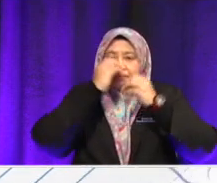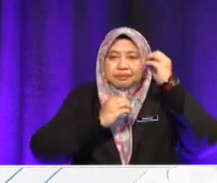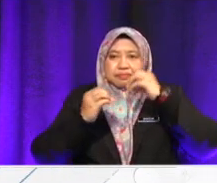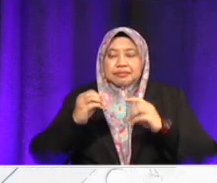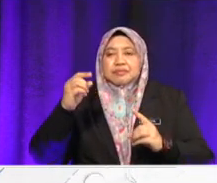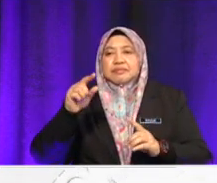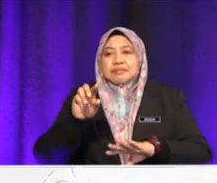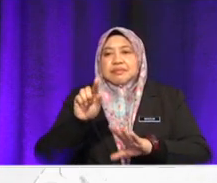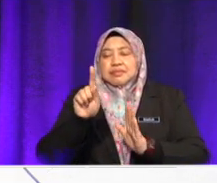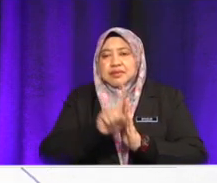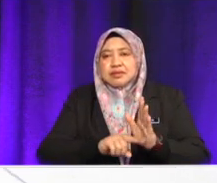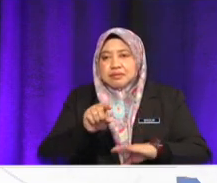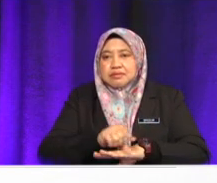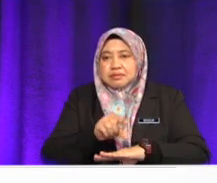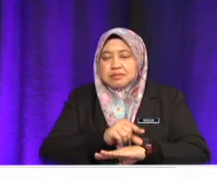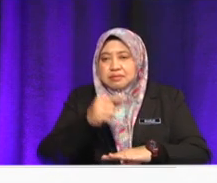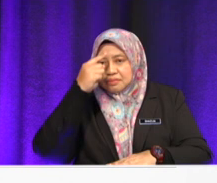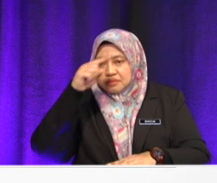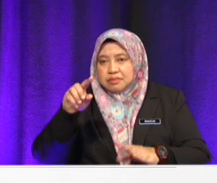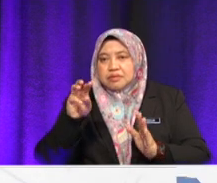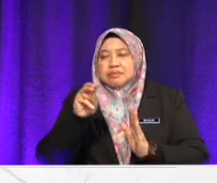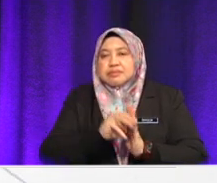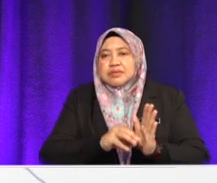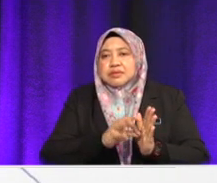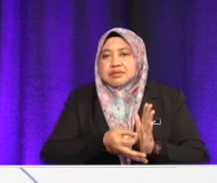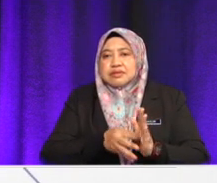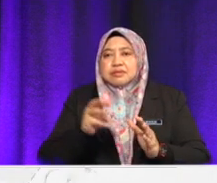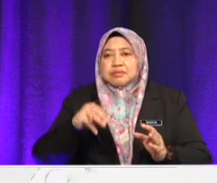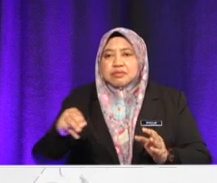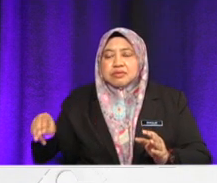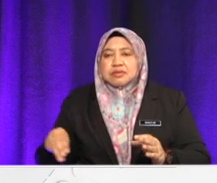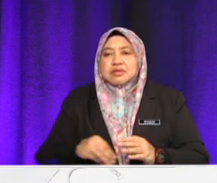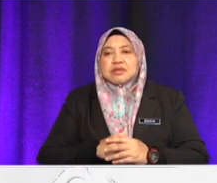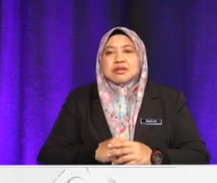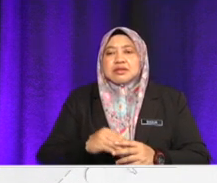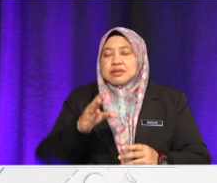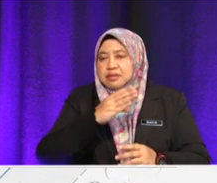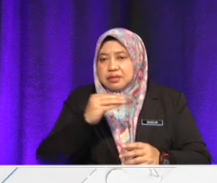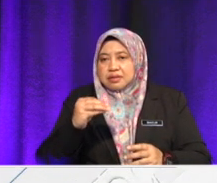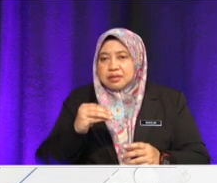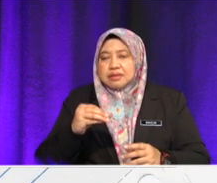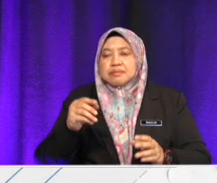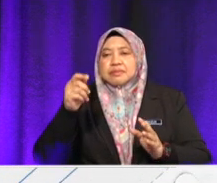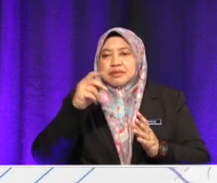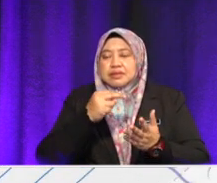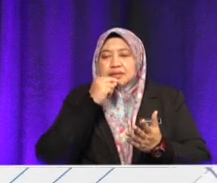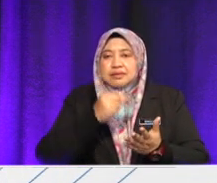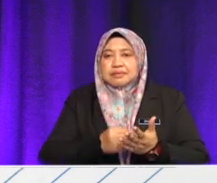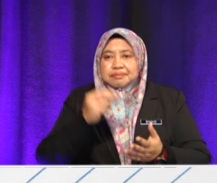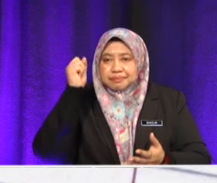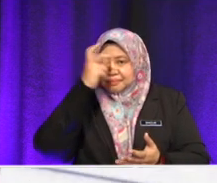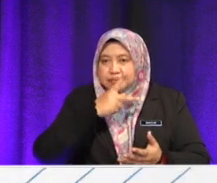digunakan untuk mentakzir murid membolehkan guru menilai sikap dan penguasaan murid guru boleh menggunakan